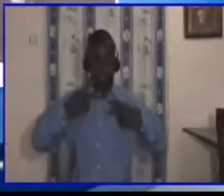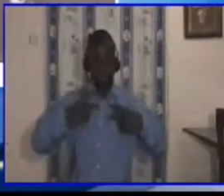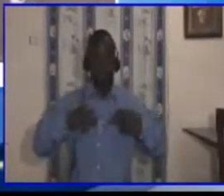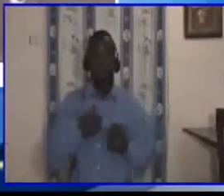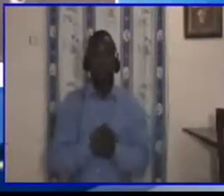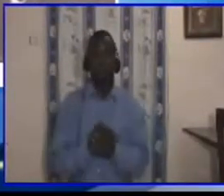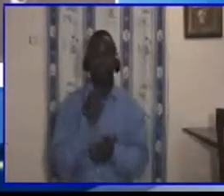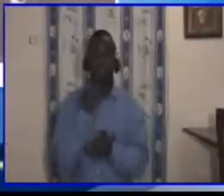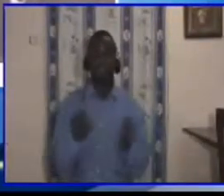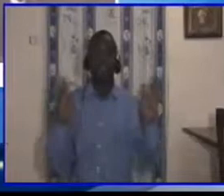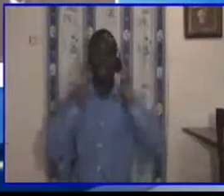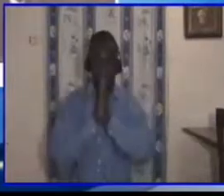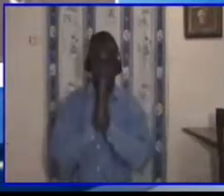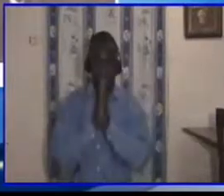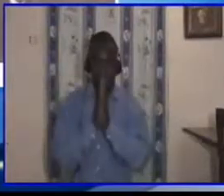me